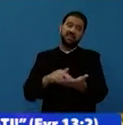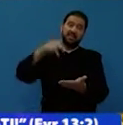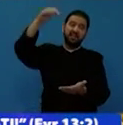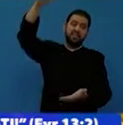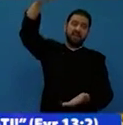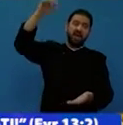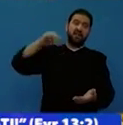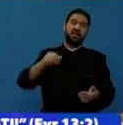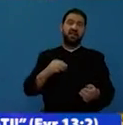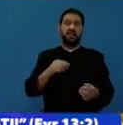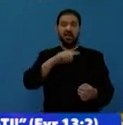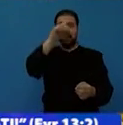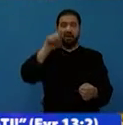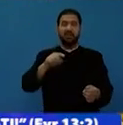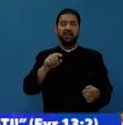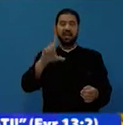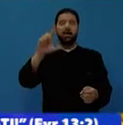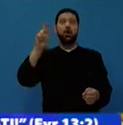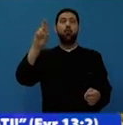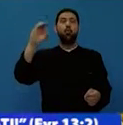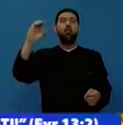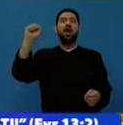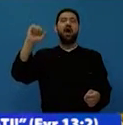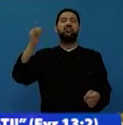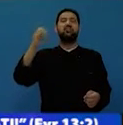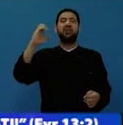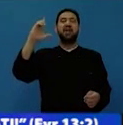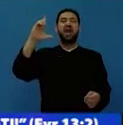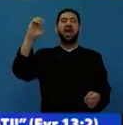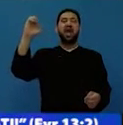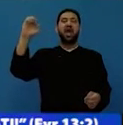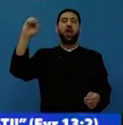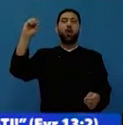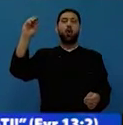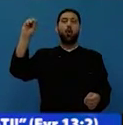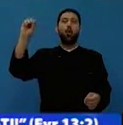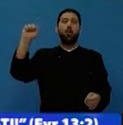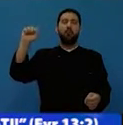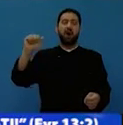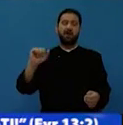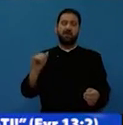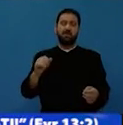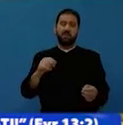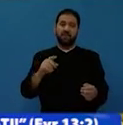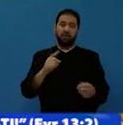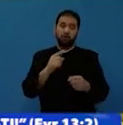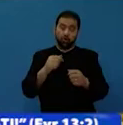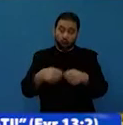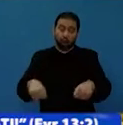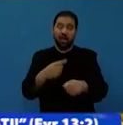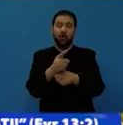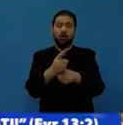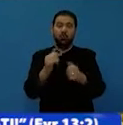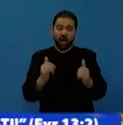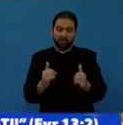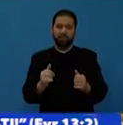Emaus: tu singur ești străin de Ierusalim și nu exact știi ce le-a întâmplat în el în aceste zile. Vreau să vă întreb, ați tot